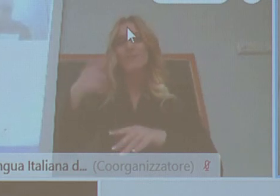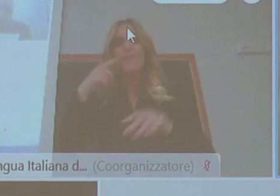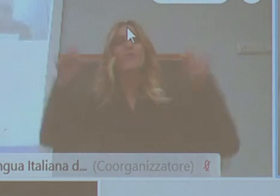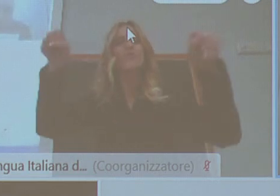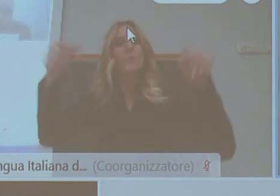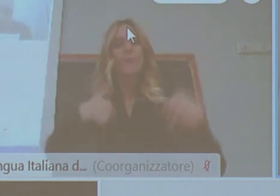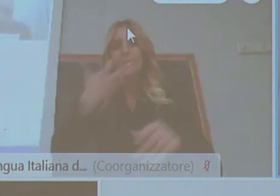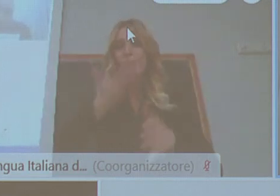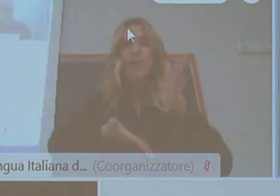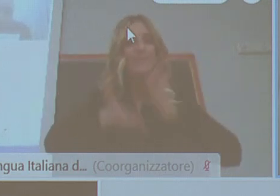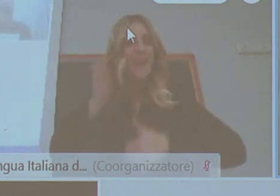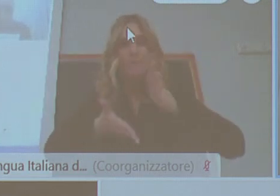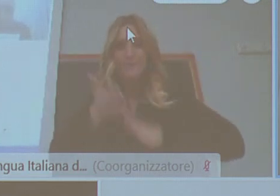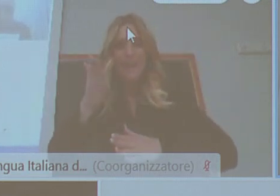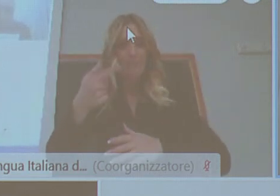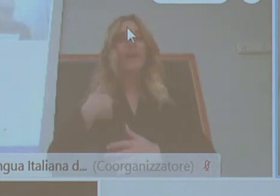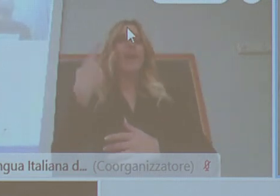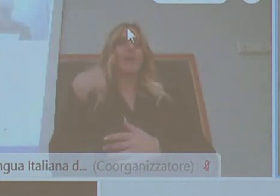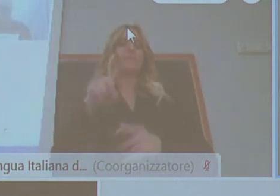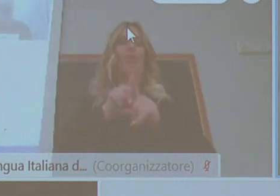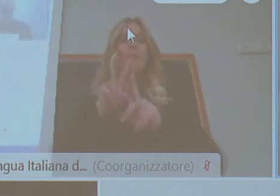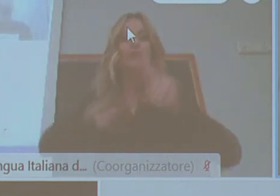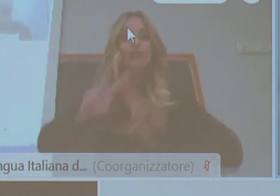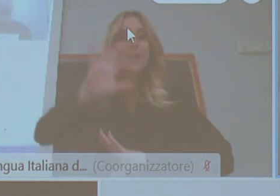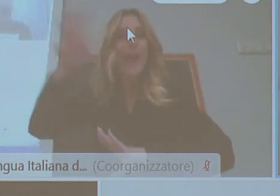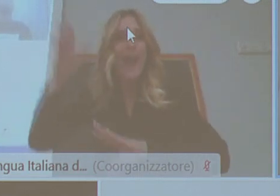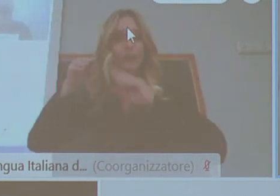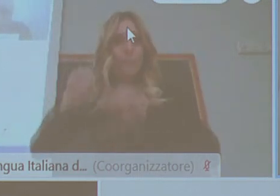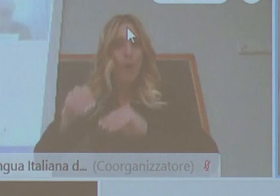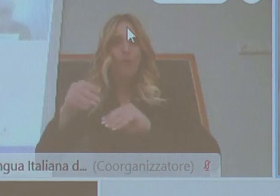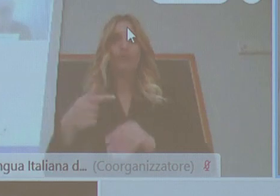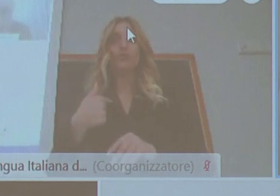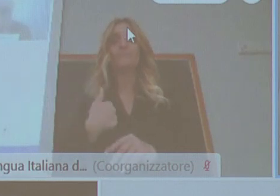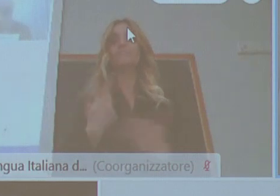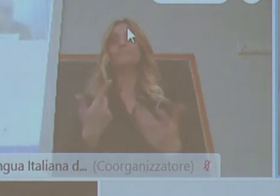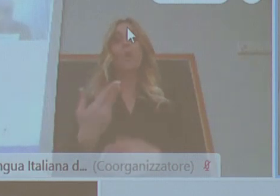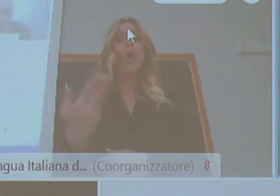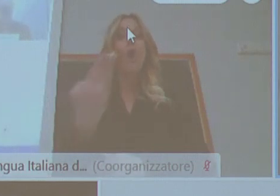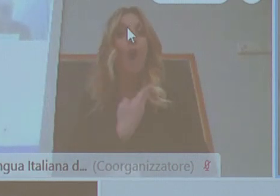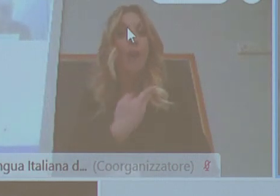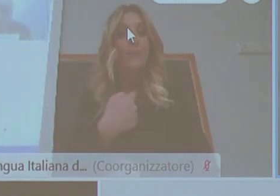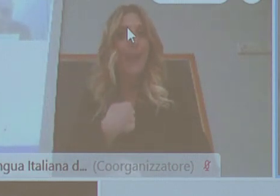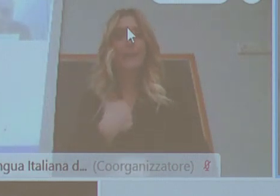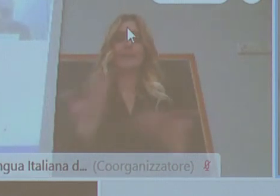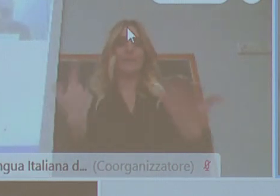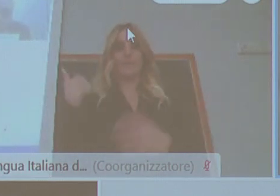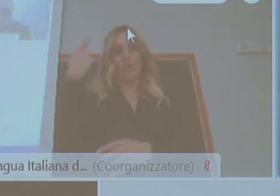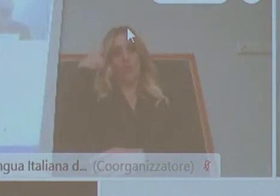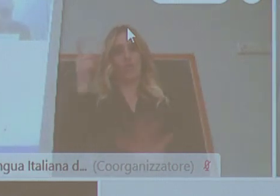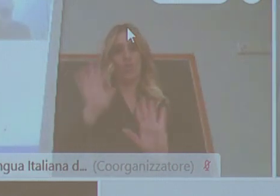non ha scampo è alla ricerca di altri pianeti. No, non so se siamo condannati, però un tentativo, un secondo